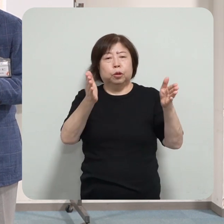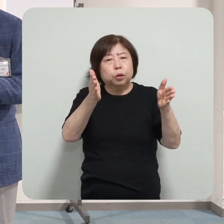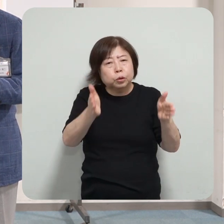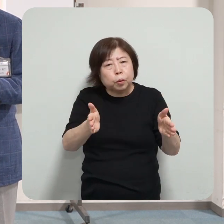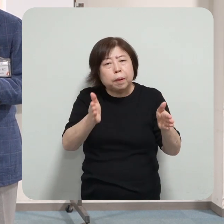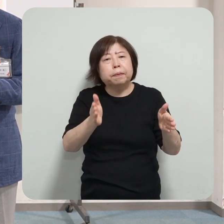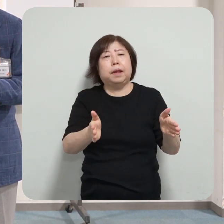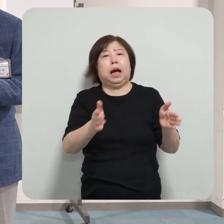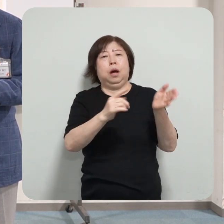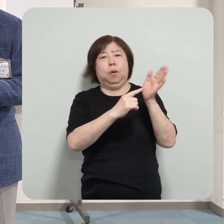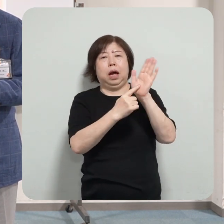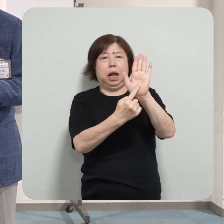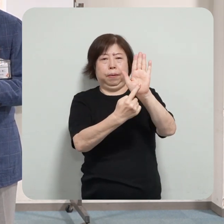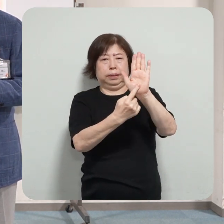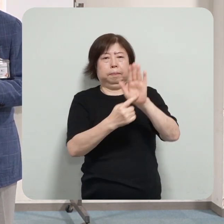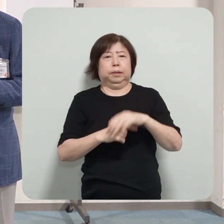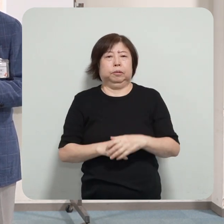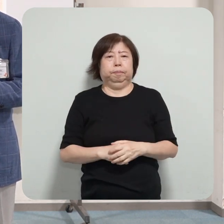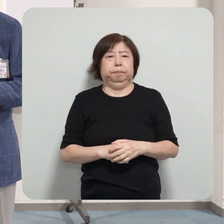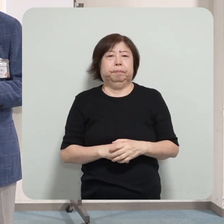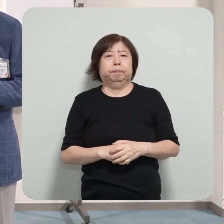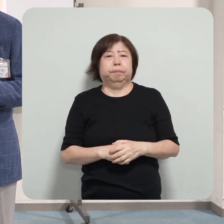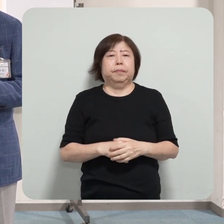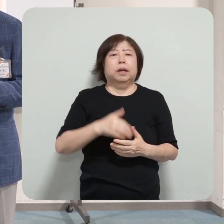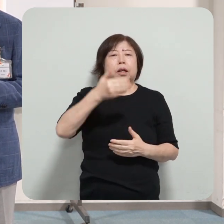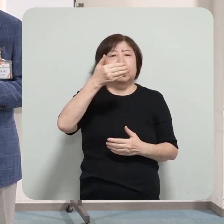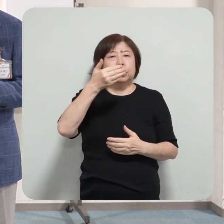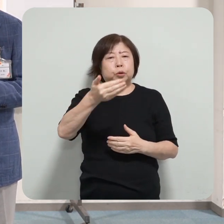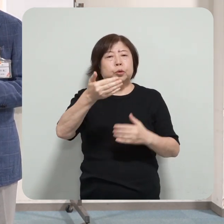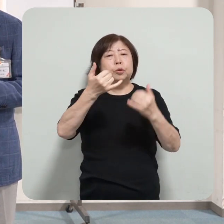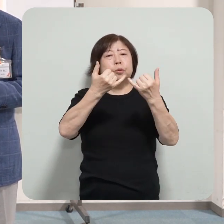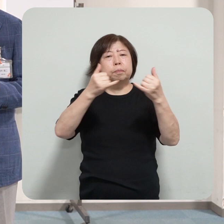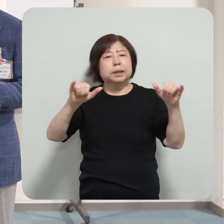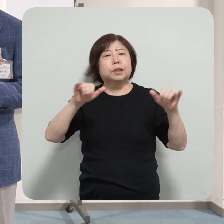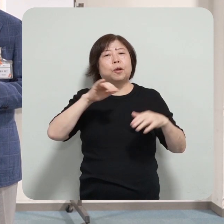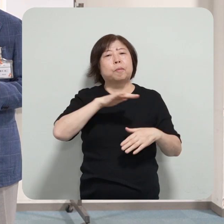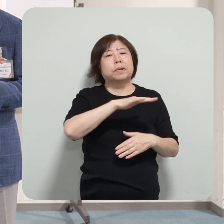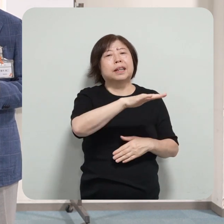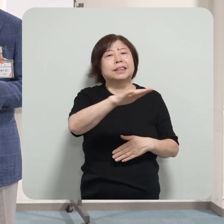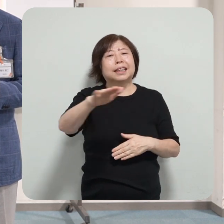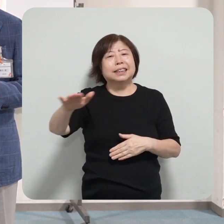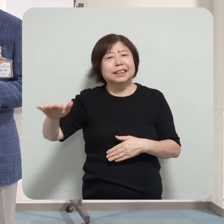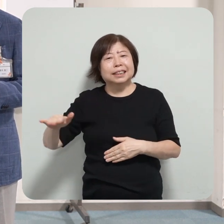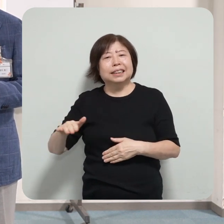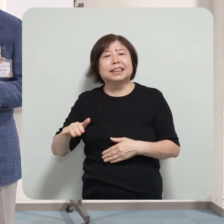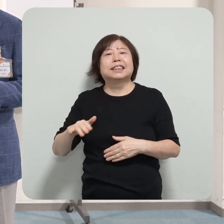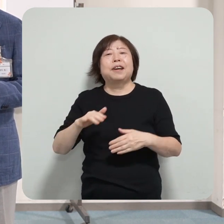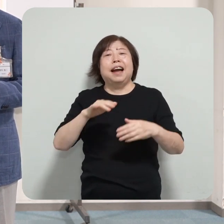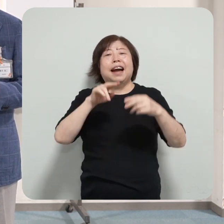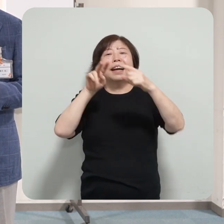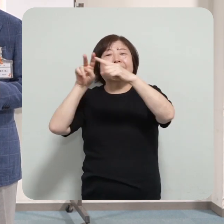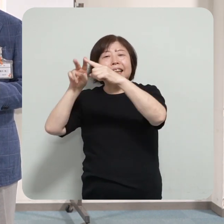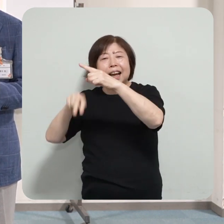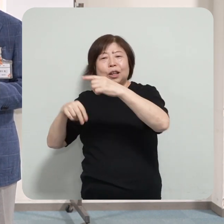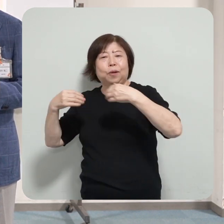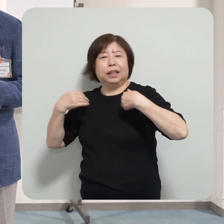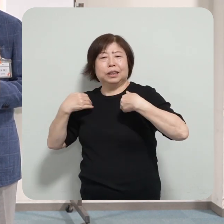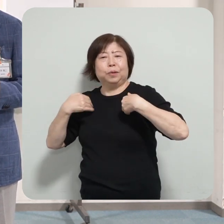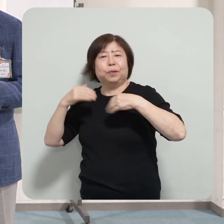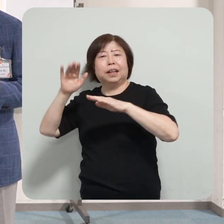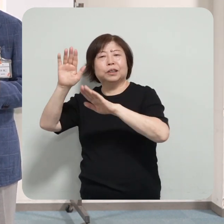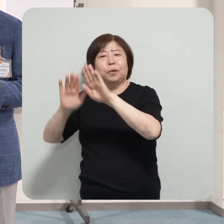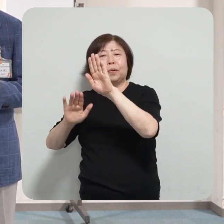な状態のちょうど中間を表しています。ぜひ区民の皆さん